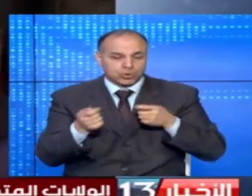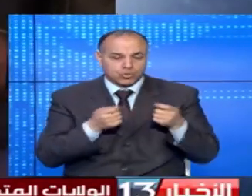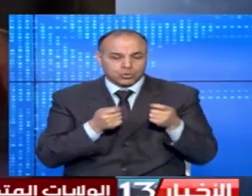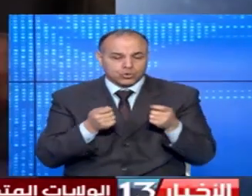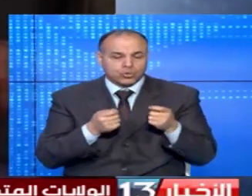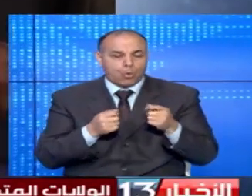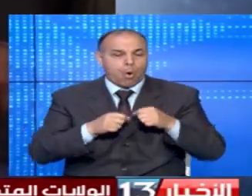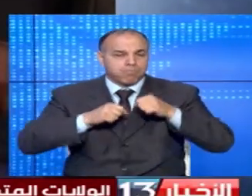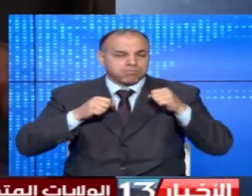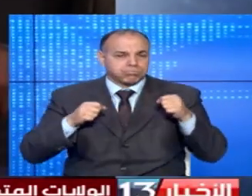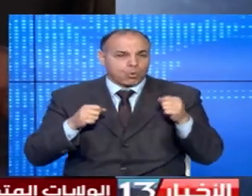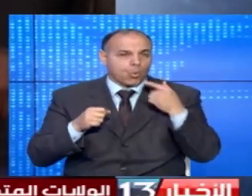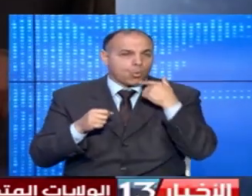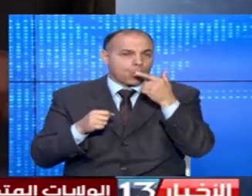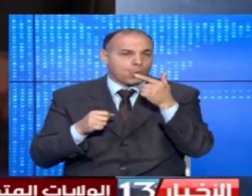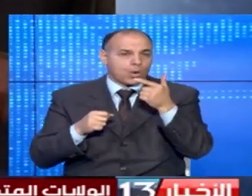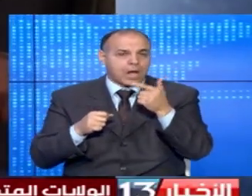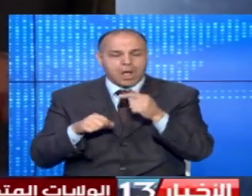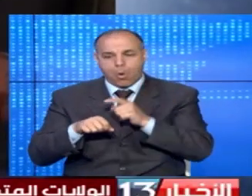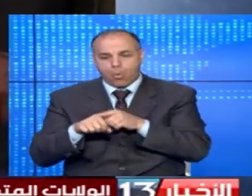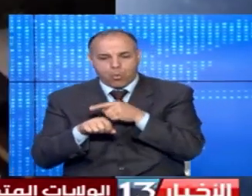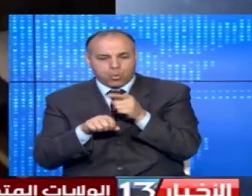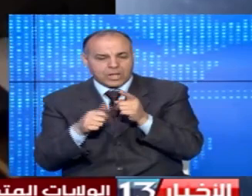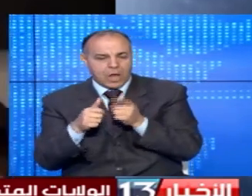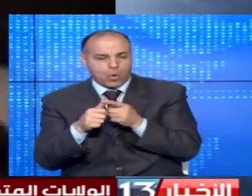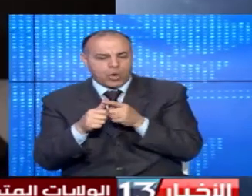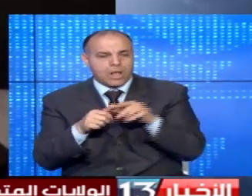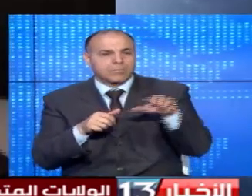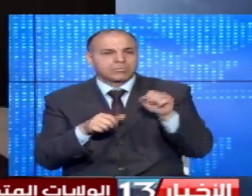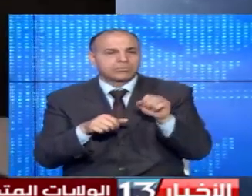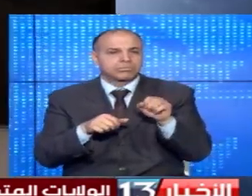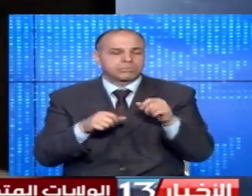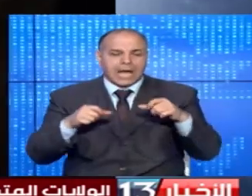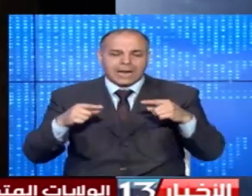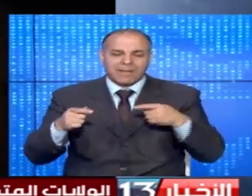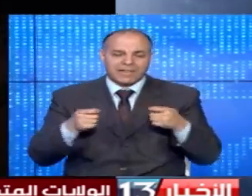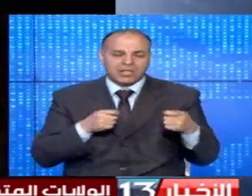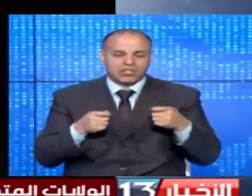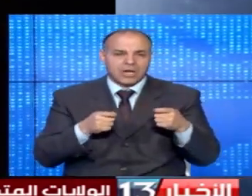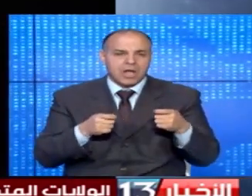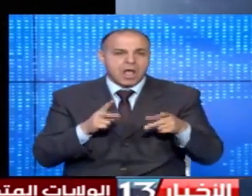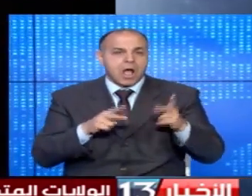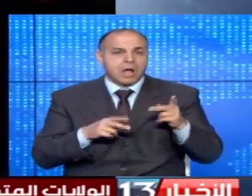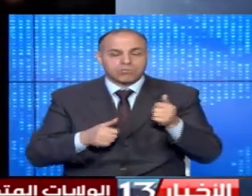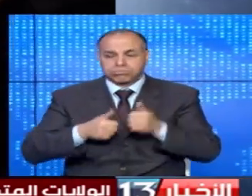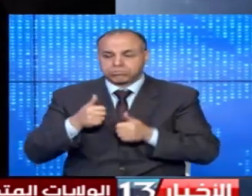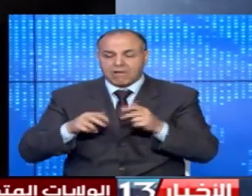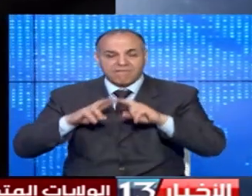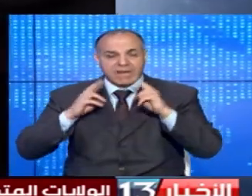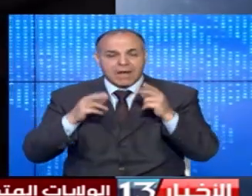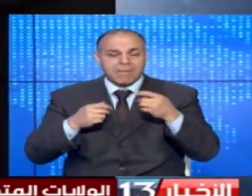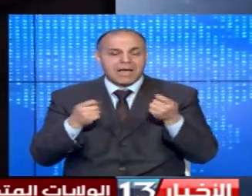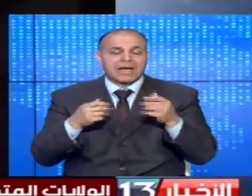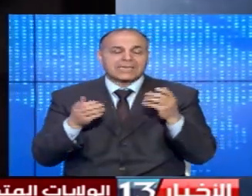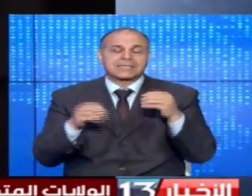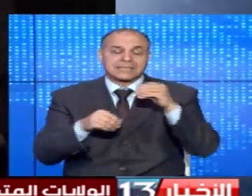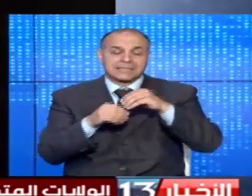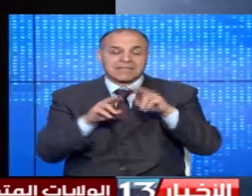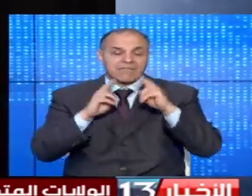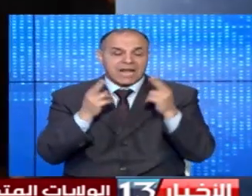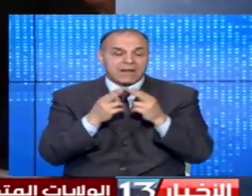العملاقين الاقتصاديين بموجب مرحلته الاولى يدعو الهدنه في الحرب التجاريه بين اكبر المتنافسين على اقتصاد العالم